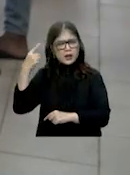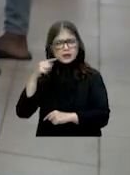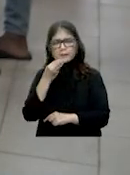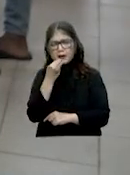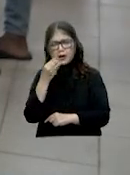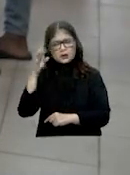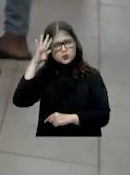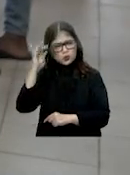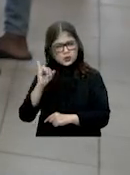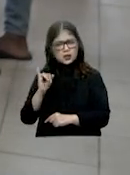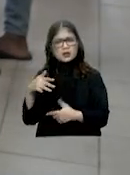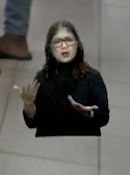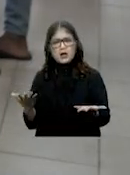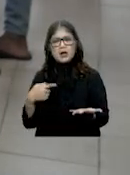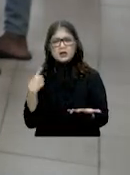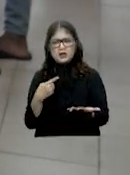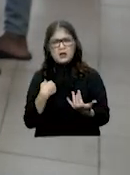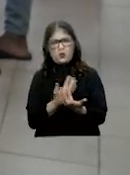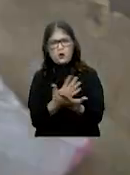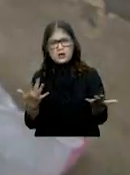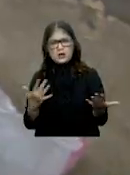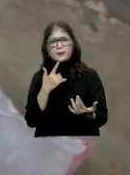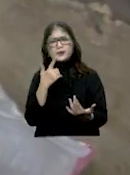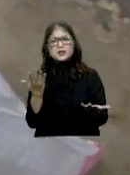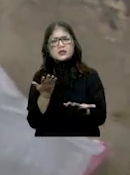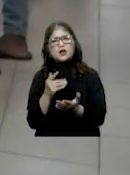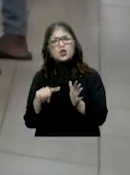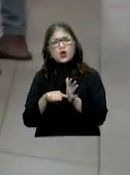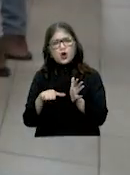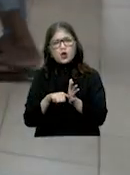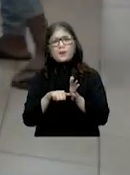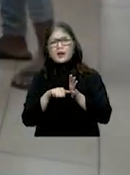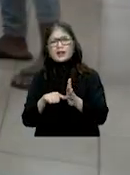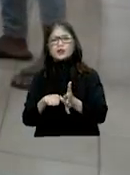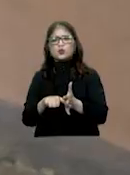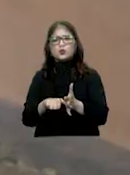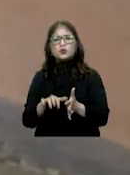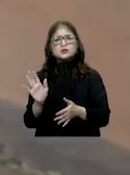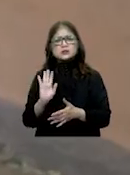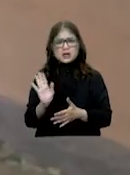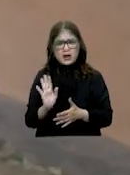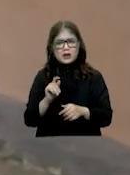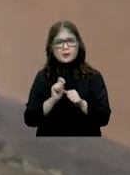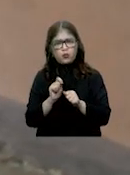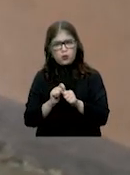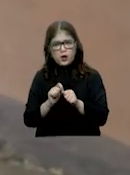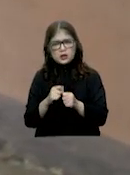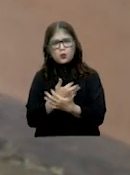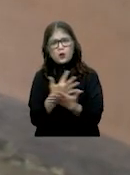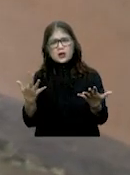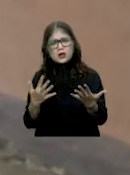kan rakyat biasa nih tolong deh untuk memerintah saya mohon jangan dibikin susah rakyat ya bikin Sejahtera